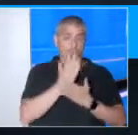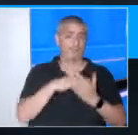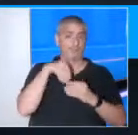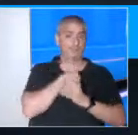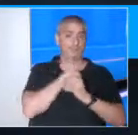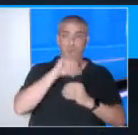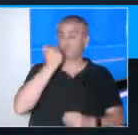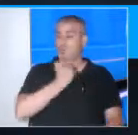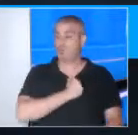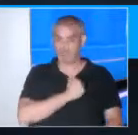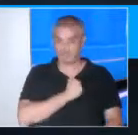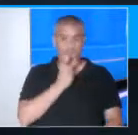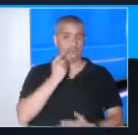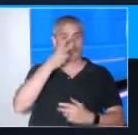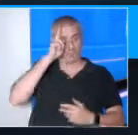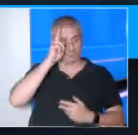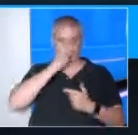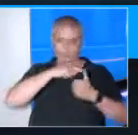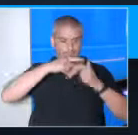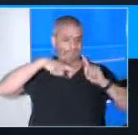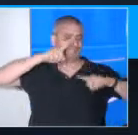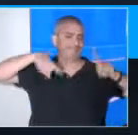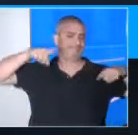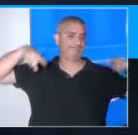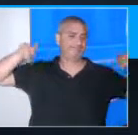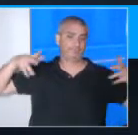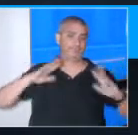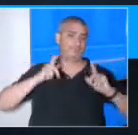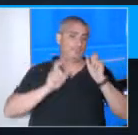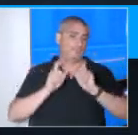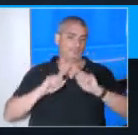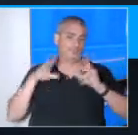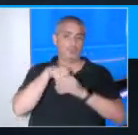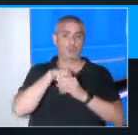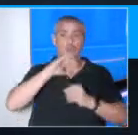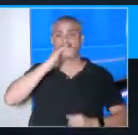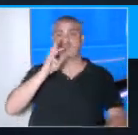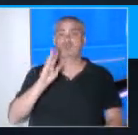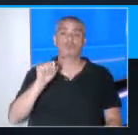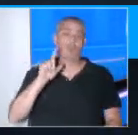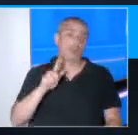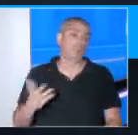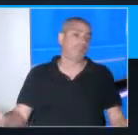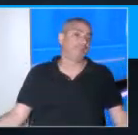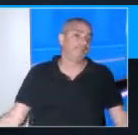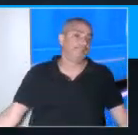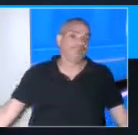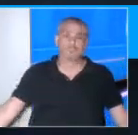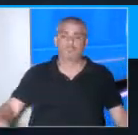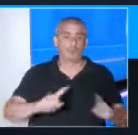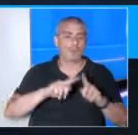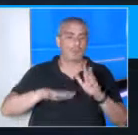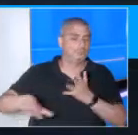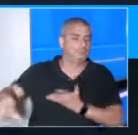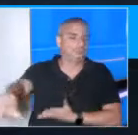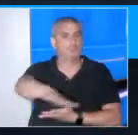שהצביעו לציונות הדתית, ויש ליכוד, ויש באמת מגוון רחב של אוכלוסיות בתוך גבעת שמואל, כמו באיזה מיקרוקוסמוס של